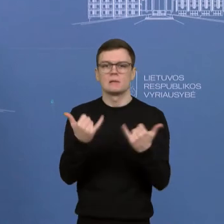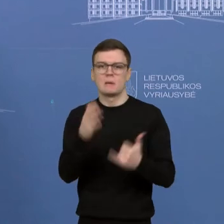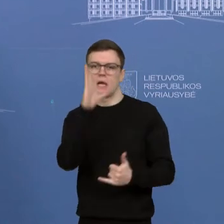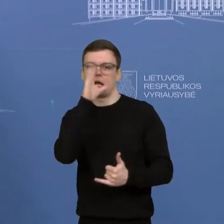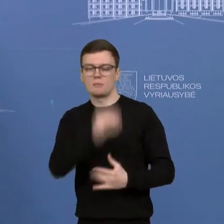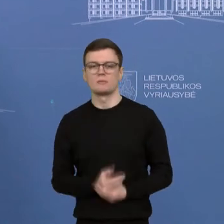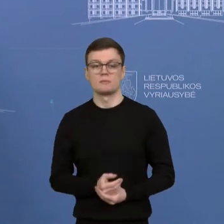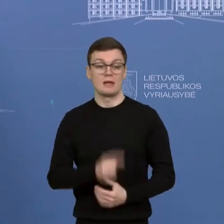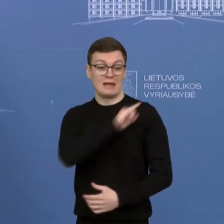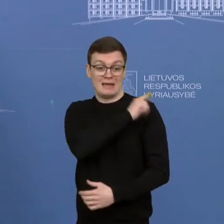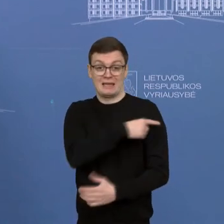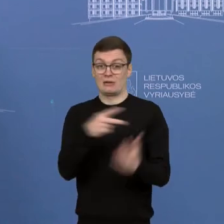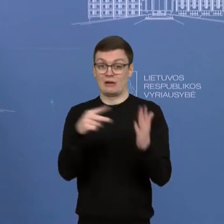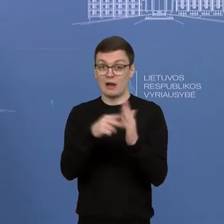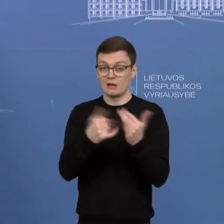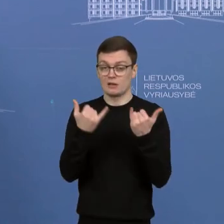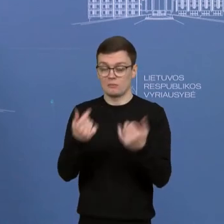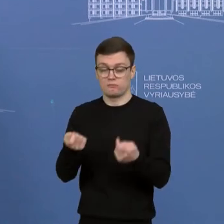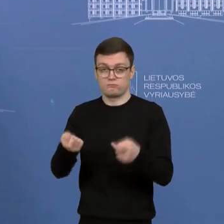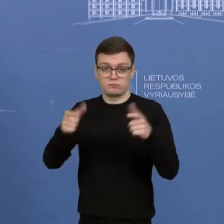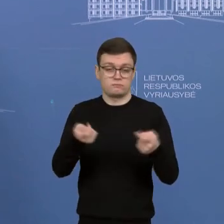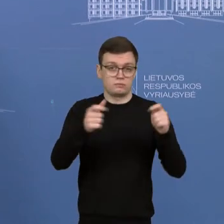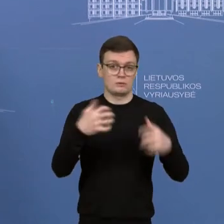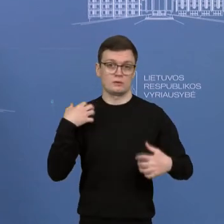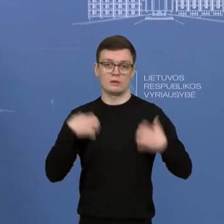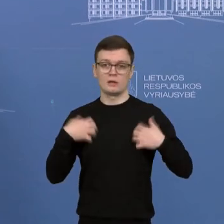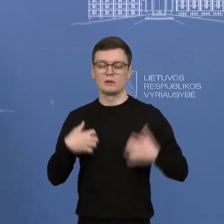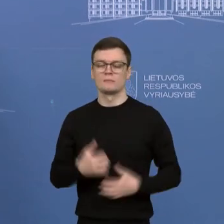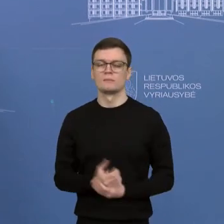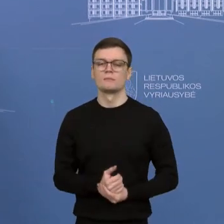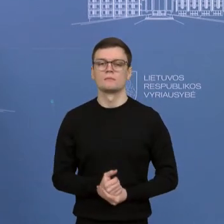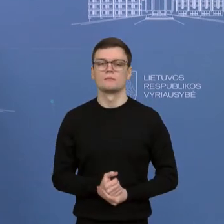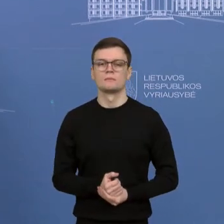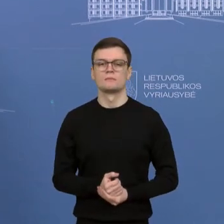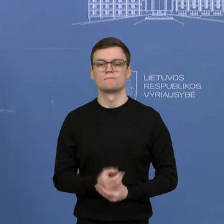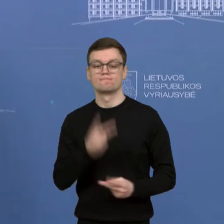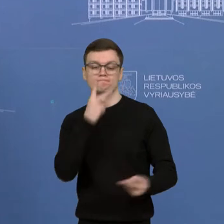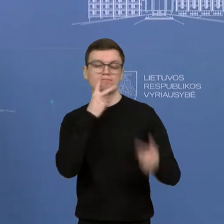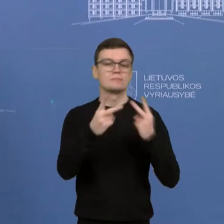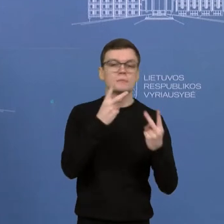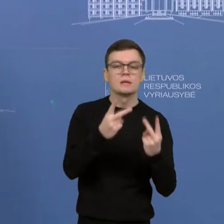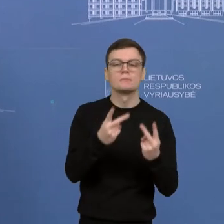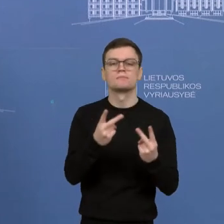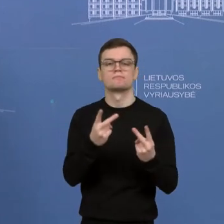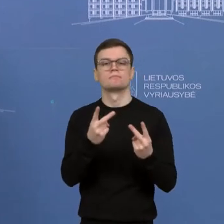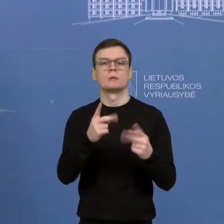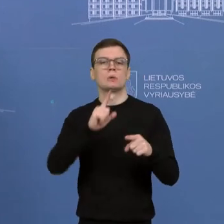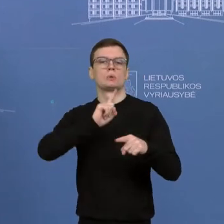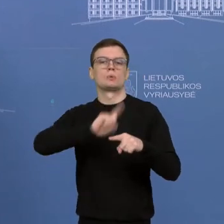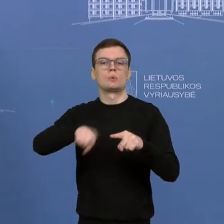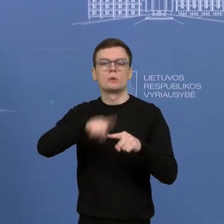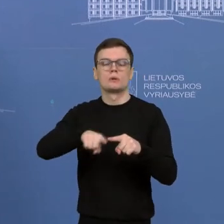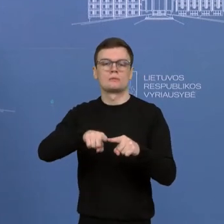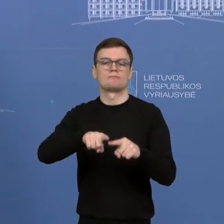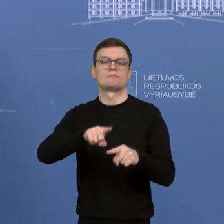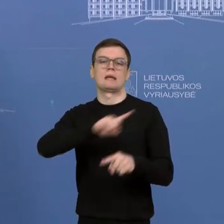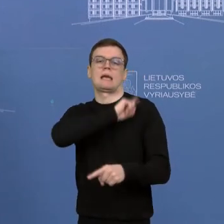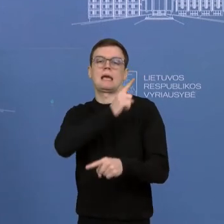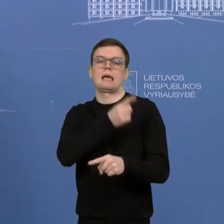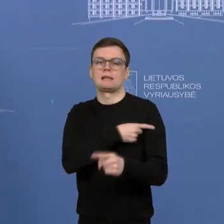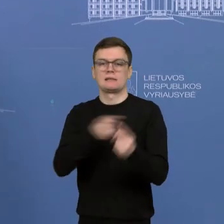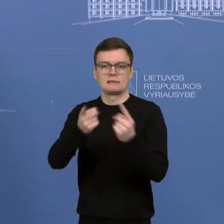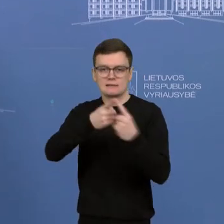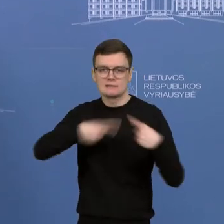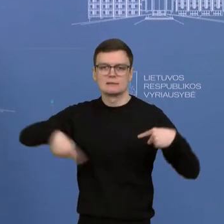kuomet energijos kainos kyla itin sparčiai. Ir taip pat atsižvelgiant į tai, kad tendencijos ateinantiem laikotarpiam energijos sektoriuje yra